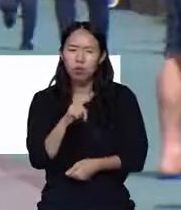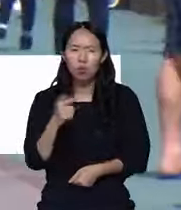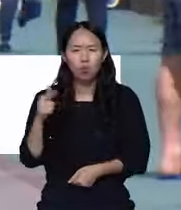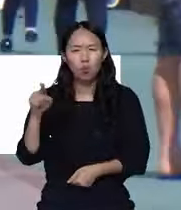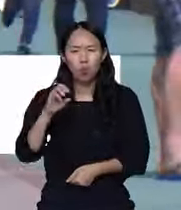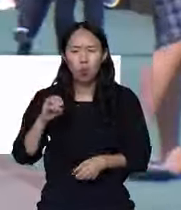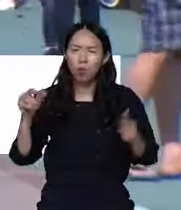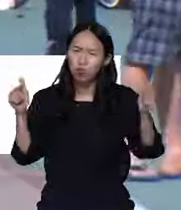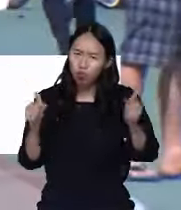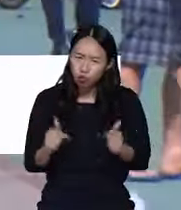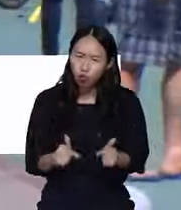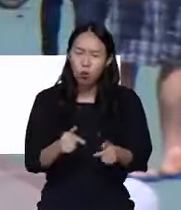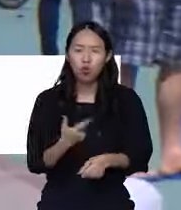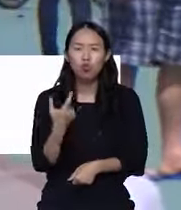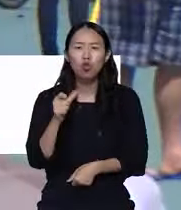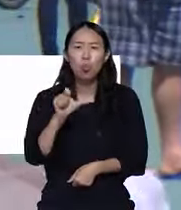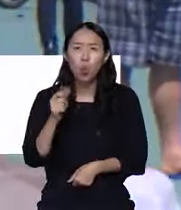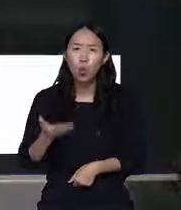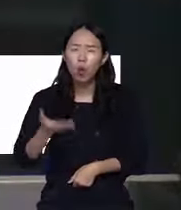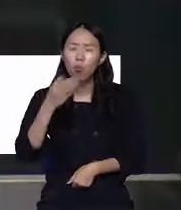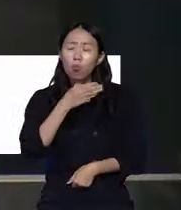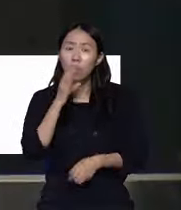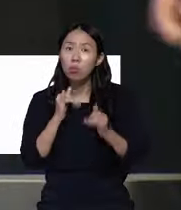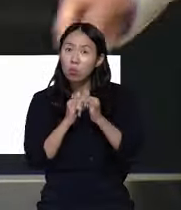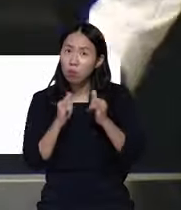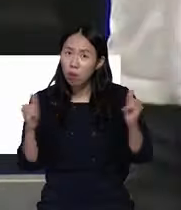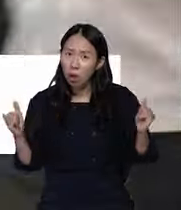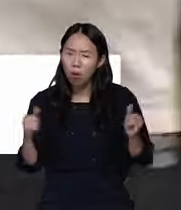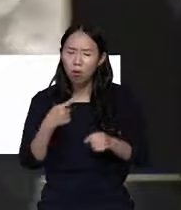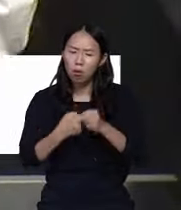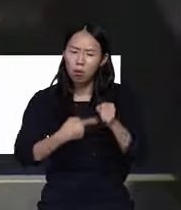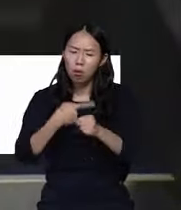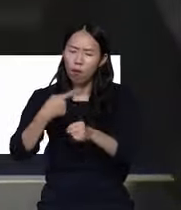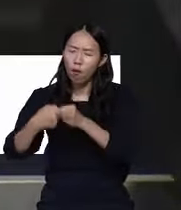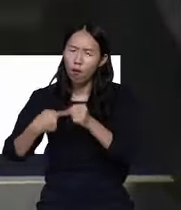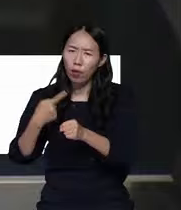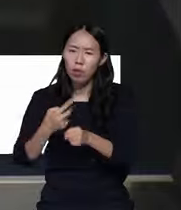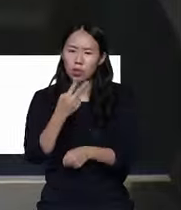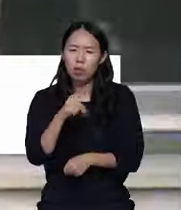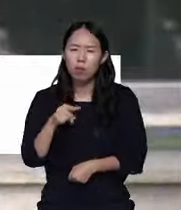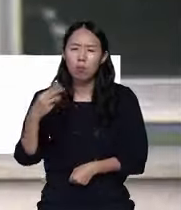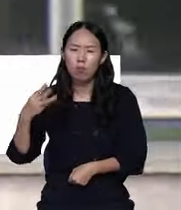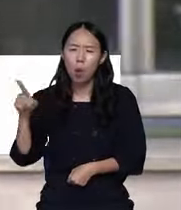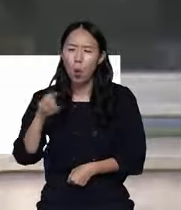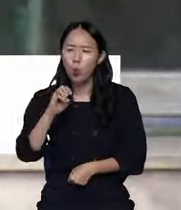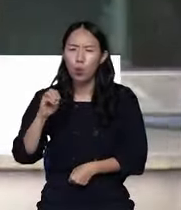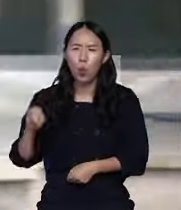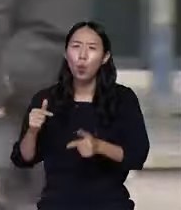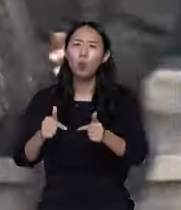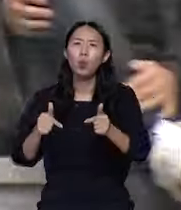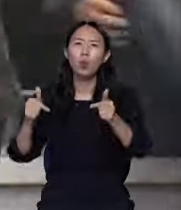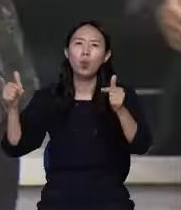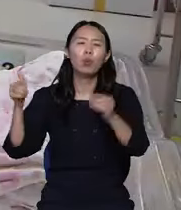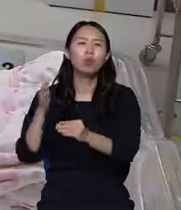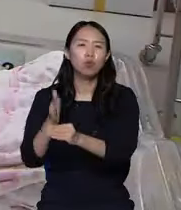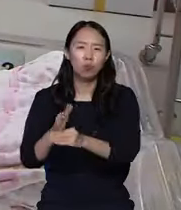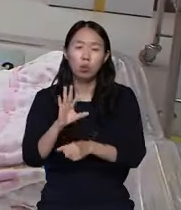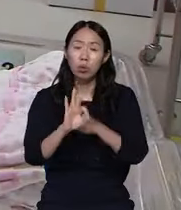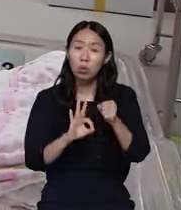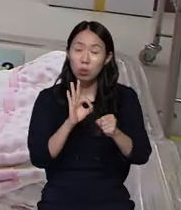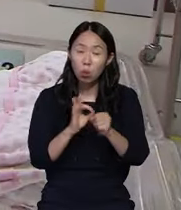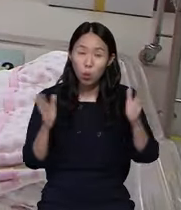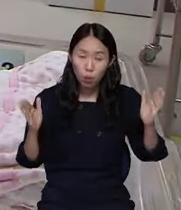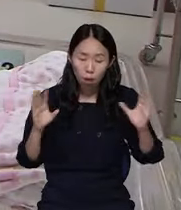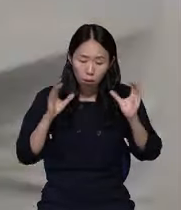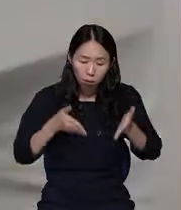감소한 반면 65세 이상고 인구는 연평균 2.3% 늘 있 10년 동안